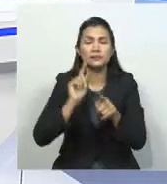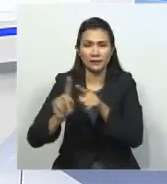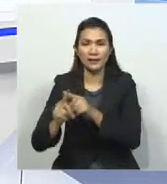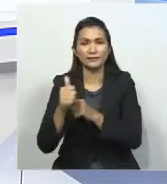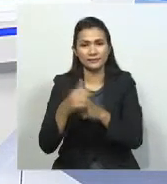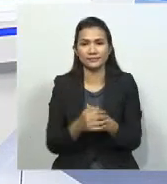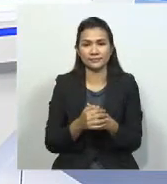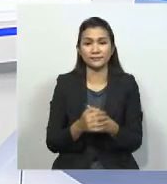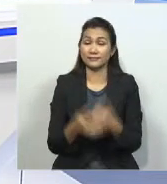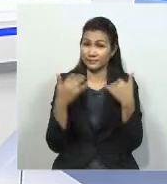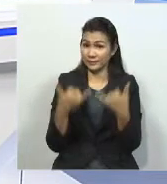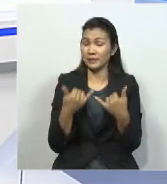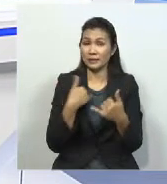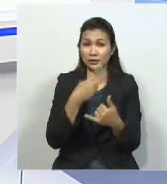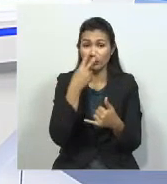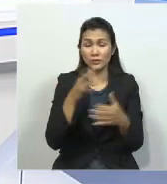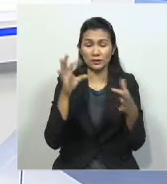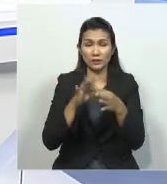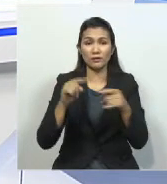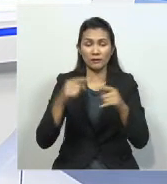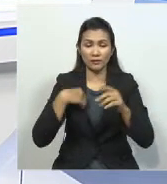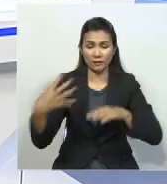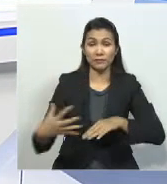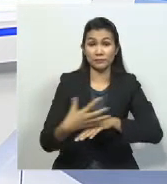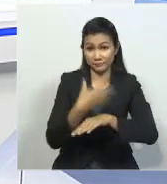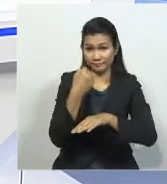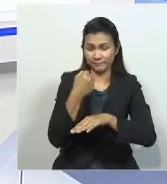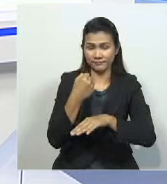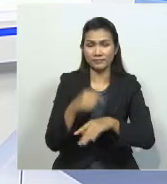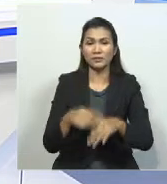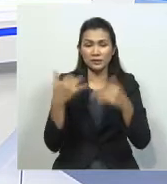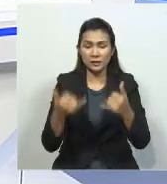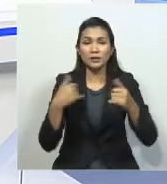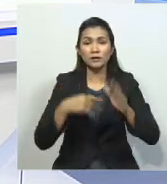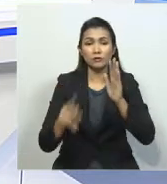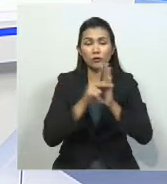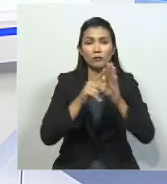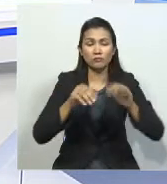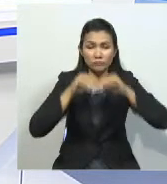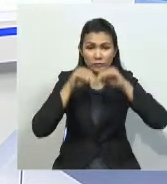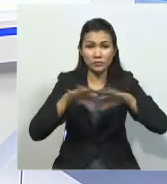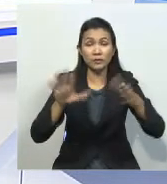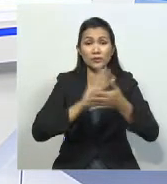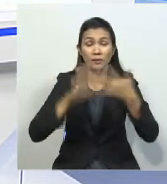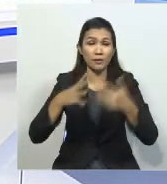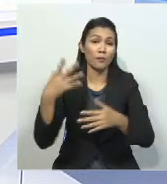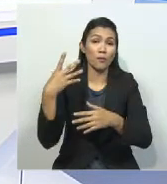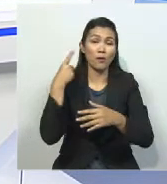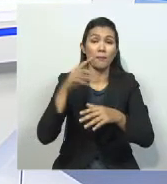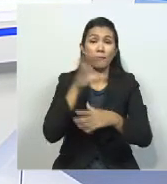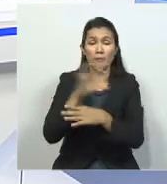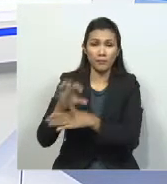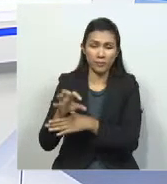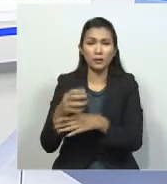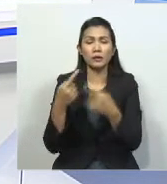ก็เริ่มข่าวแรกกันที่ประเด็นการเมืองนะครับหลังจากพระราชกฤษฎีกาให้มีการเลือกตั้งมีผลบังคับใช้ตั้งแต่เมื่อวานนี้แล้วนะครับแต่ในส่ว